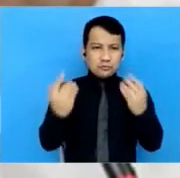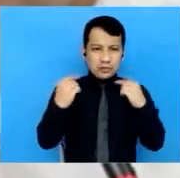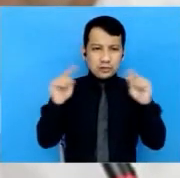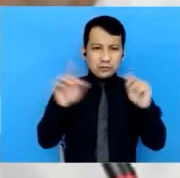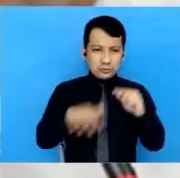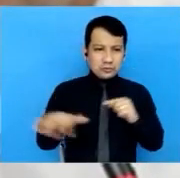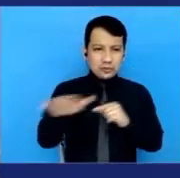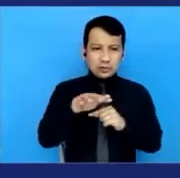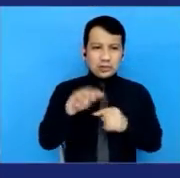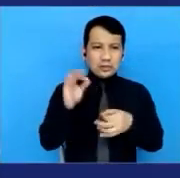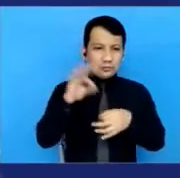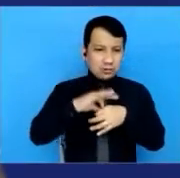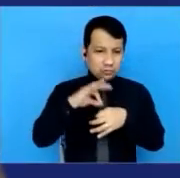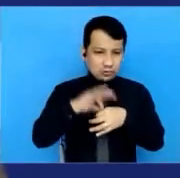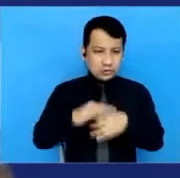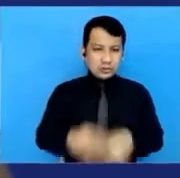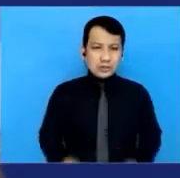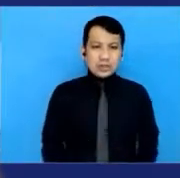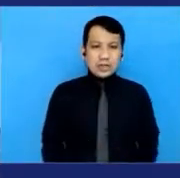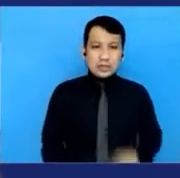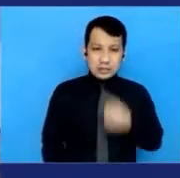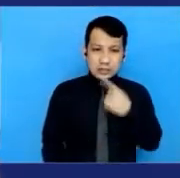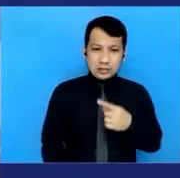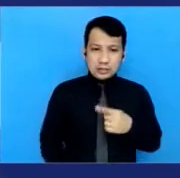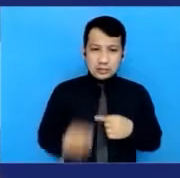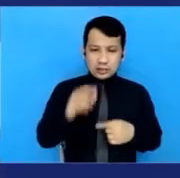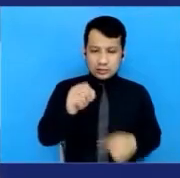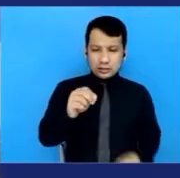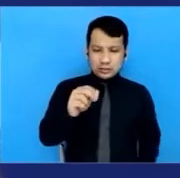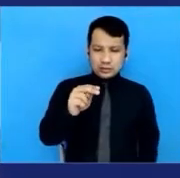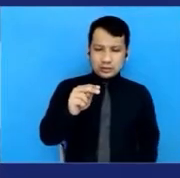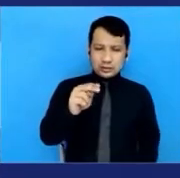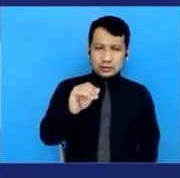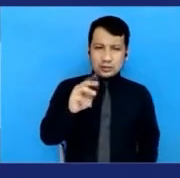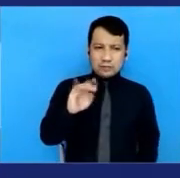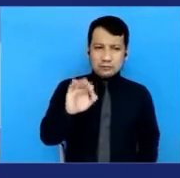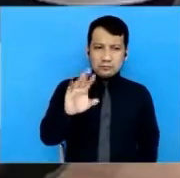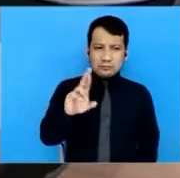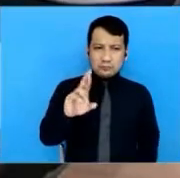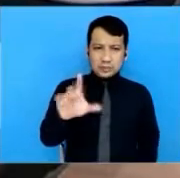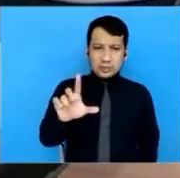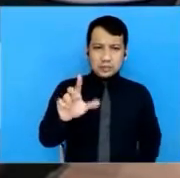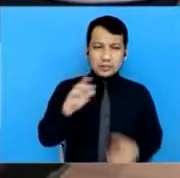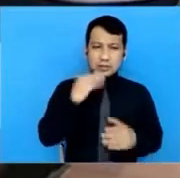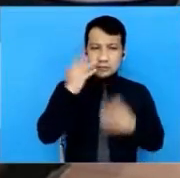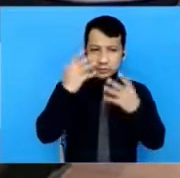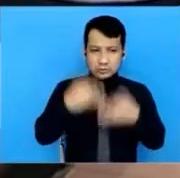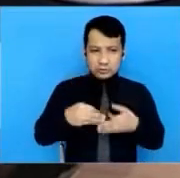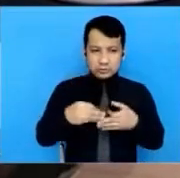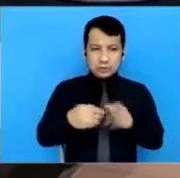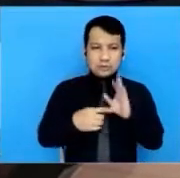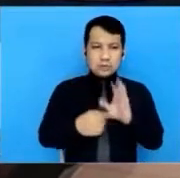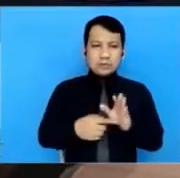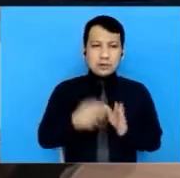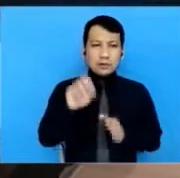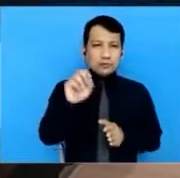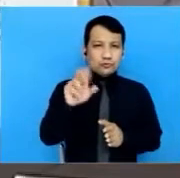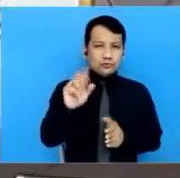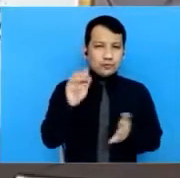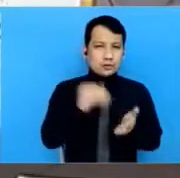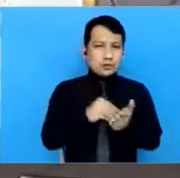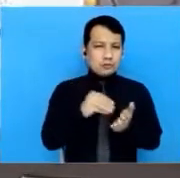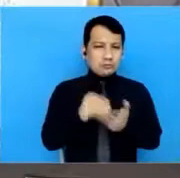mga botante. Sabi naman ng NAMFREL, welcome development ang desisyon ng COMELEC. Nasa 12 milyong Pilipino pa